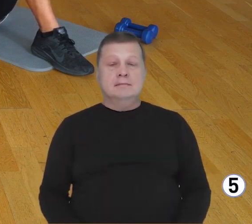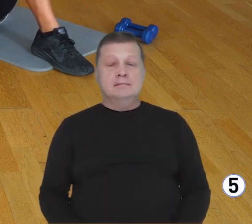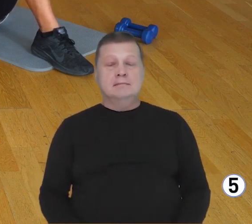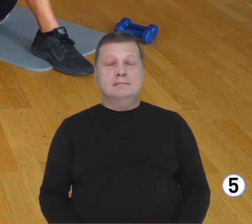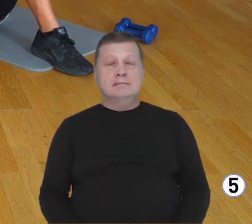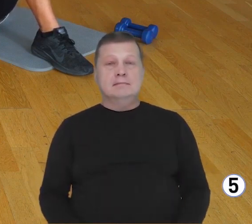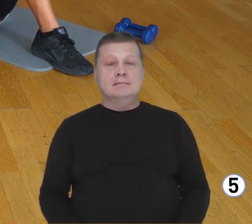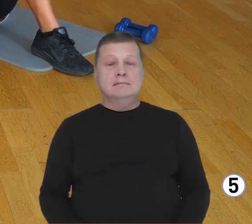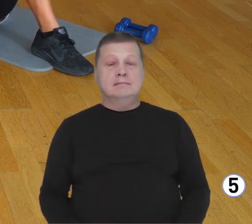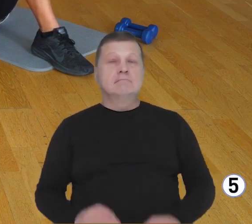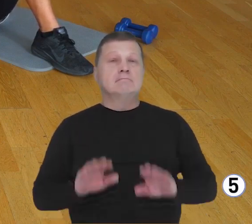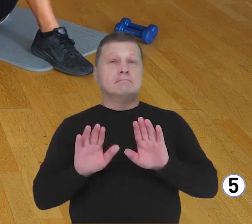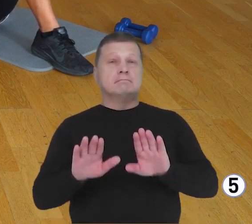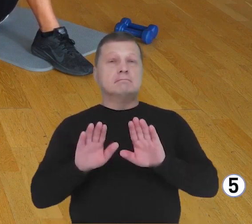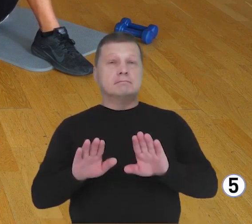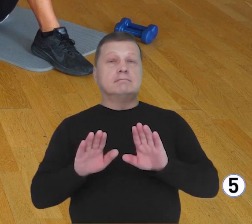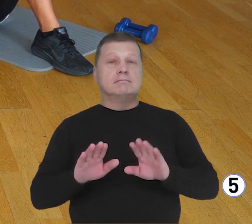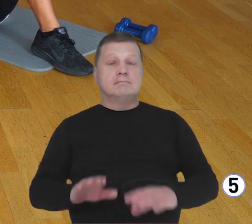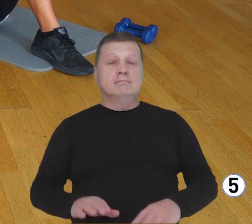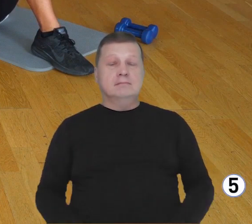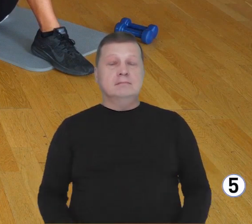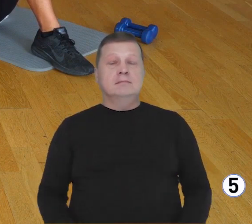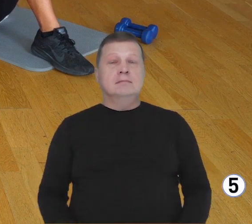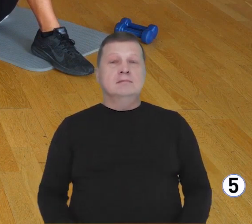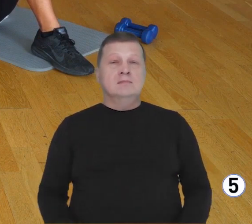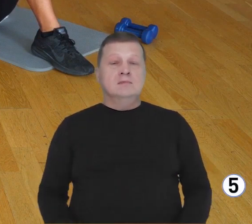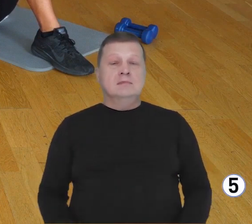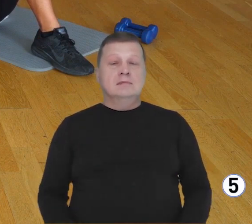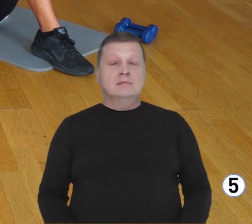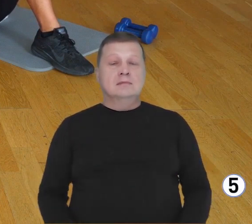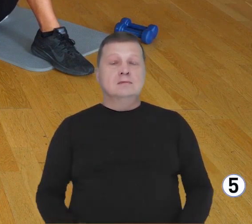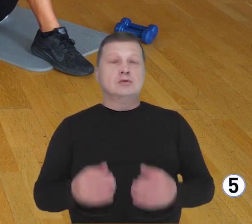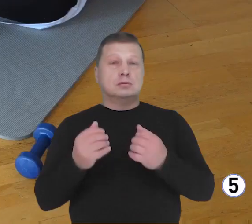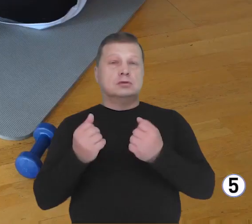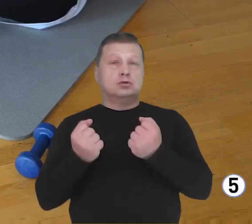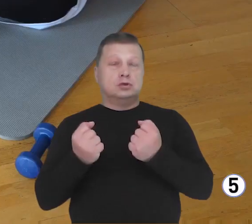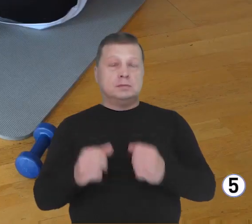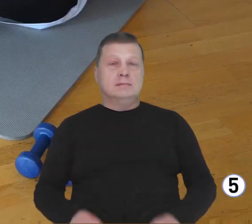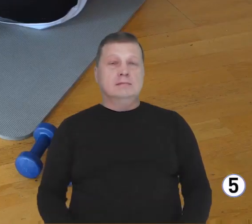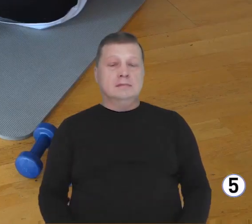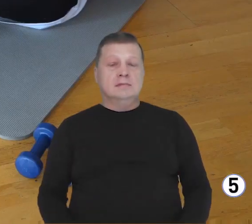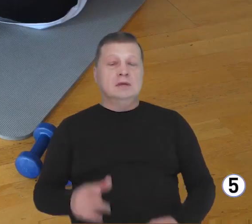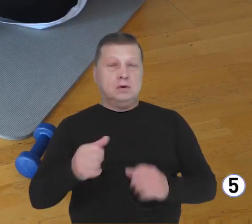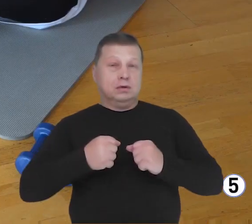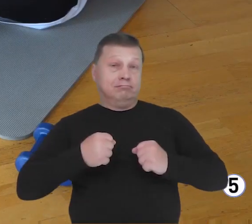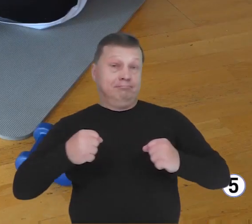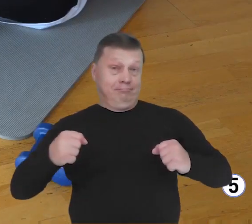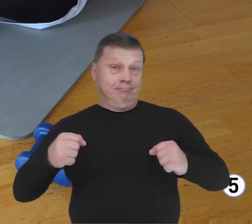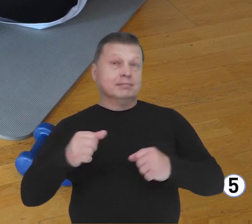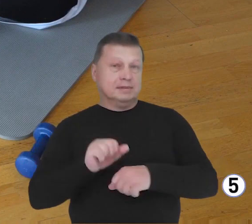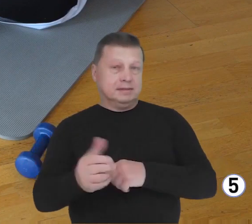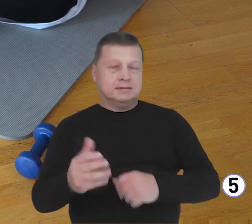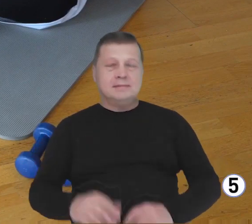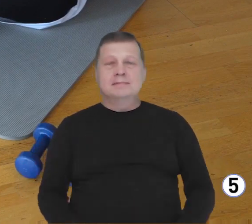Rozciągamy. W tej pozycji utrzymujemy optymalne rozciąganie w